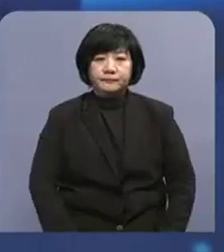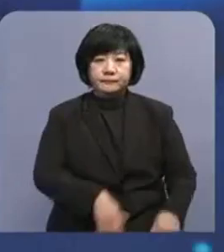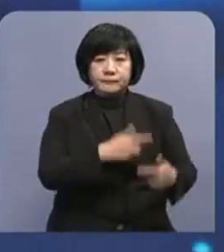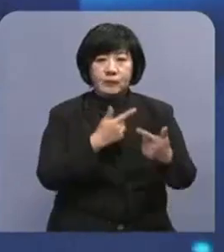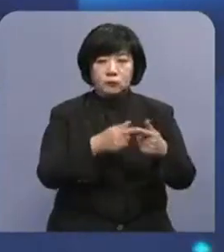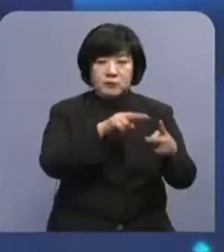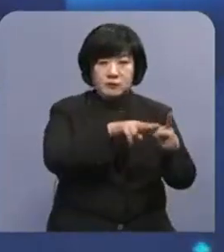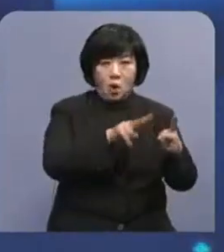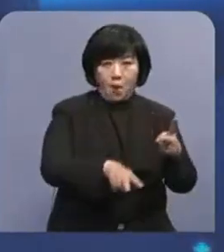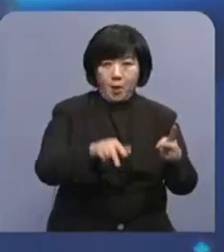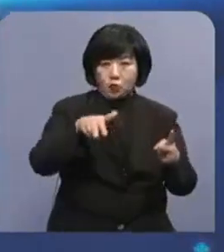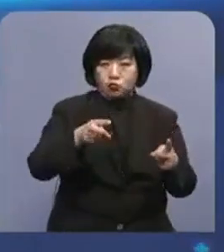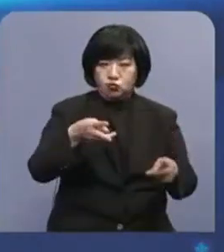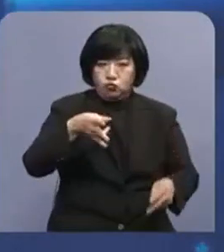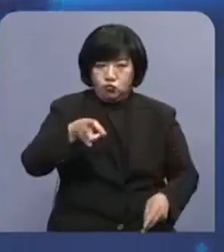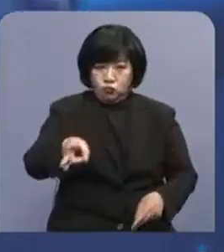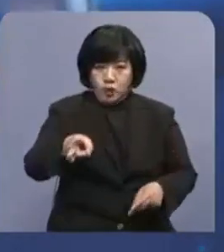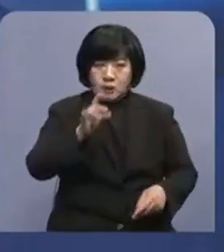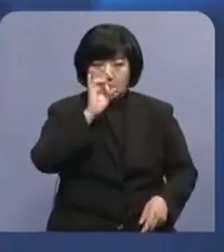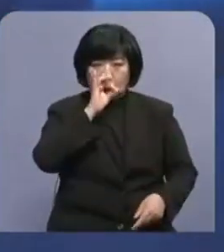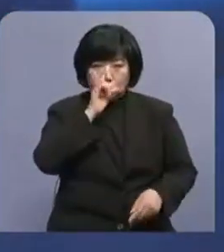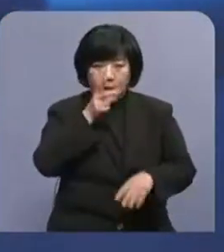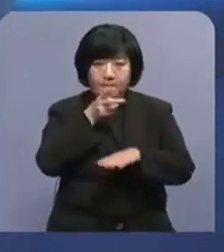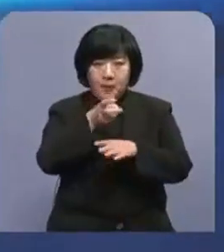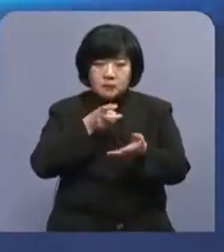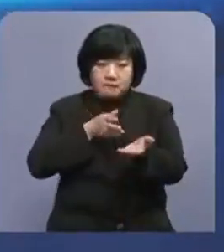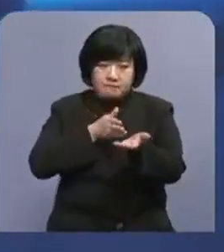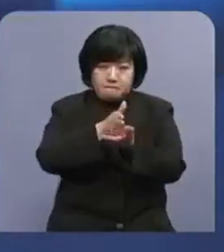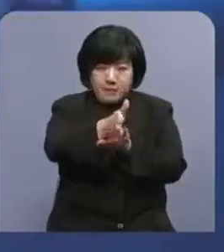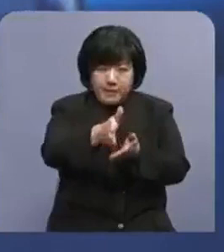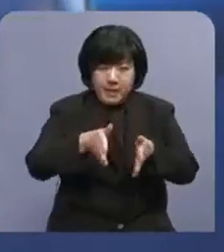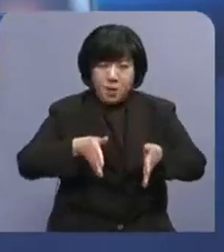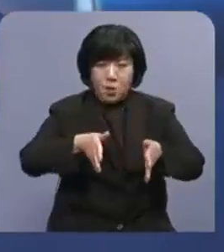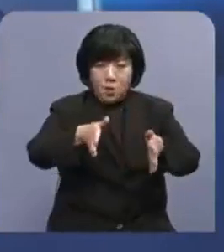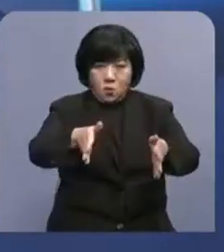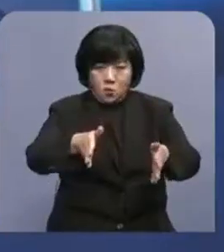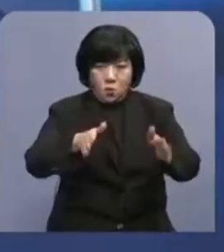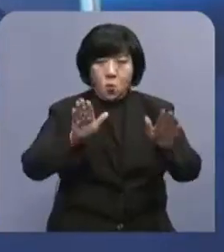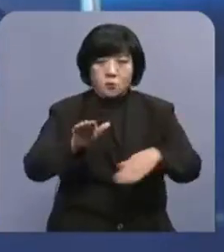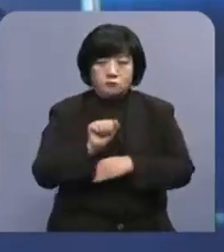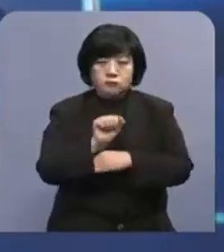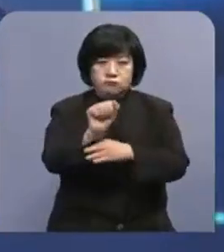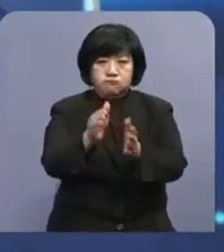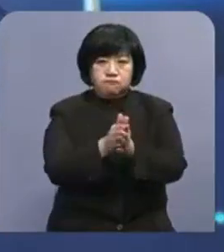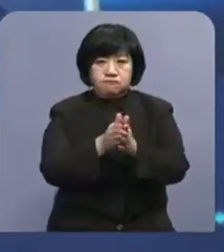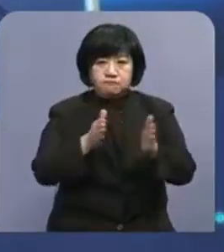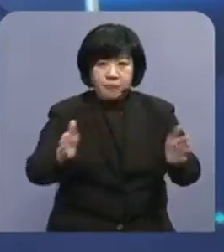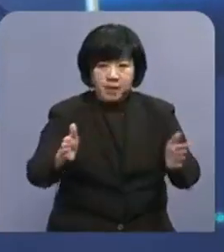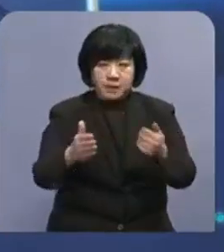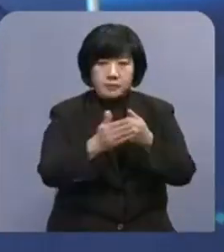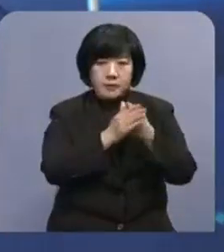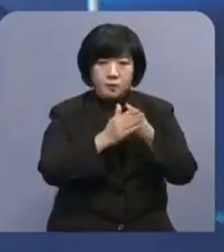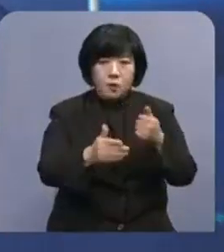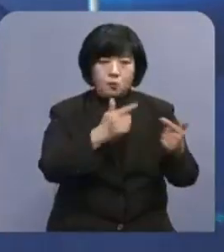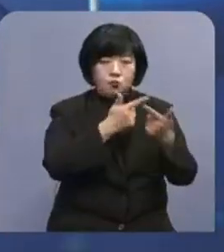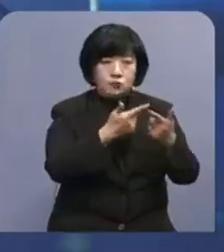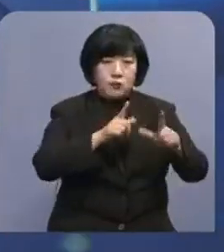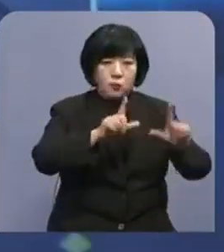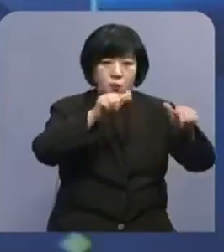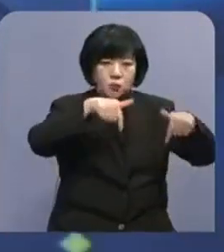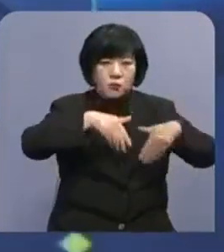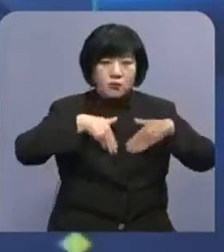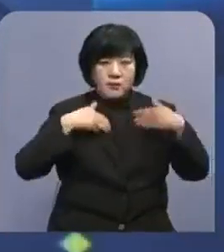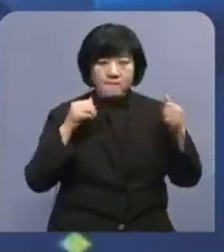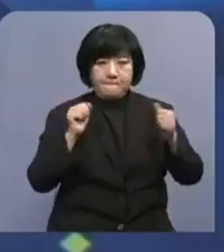부산 서면과 주례를 잇는 중앙버스 전용차로 BRT가 오늘부터 운행을 시작했습니다. 이로써 부산의 동서남북을